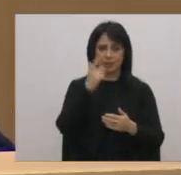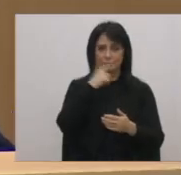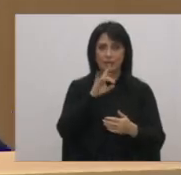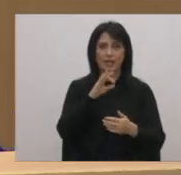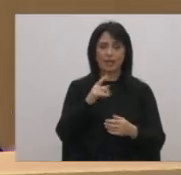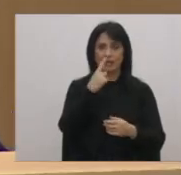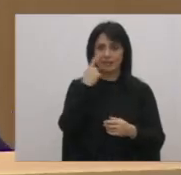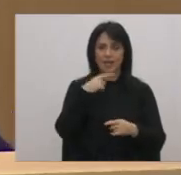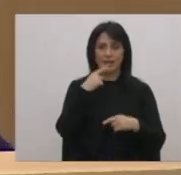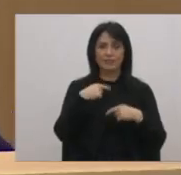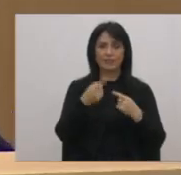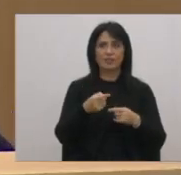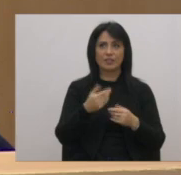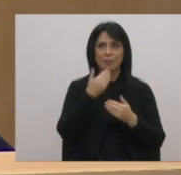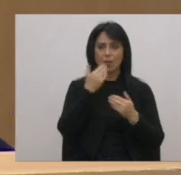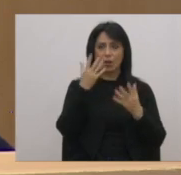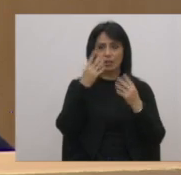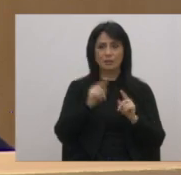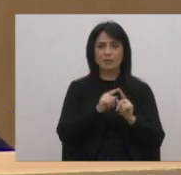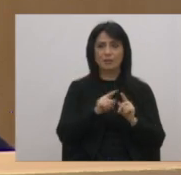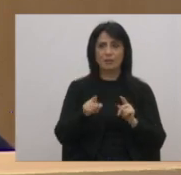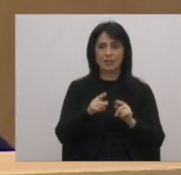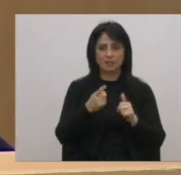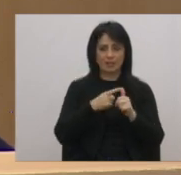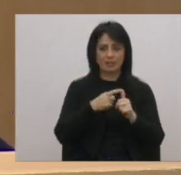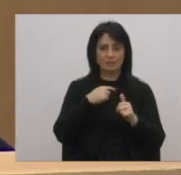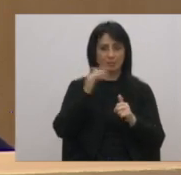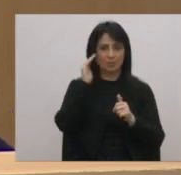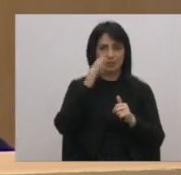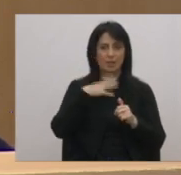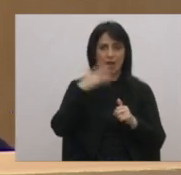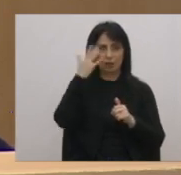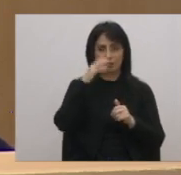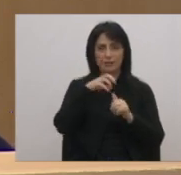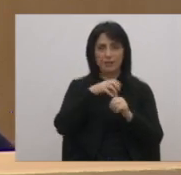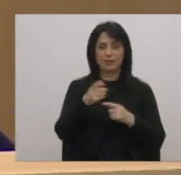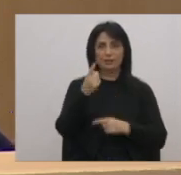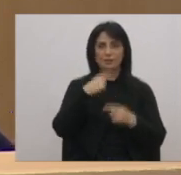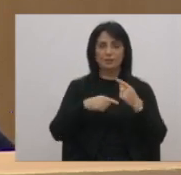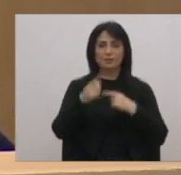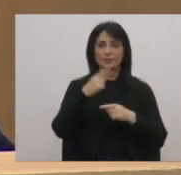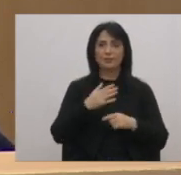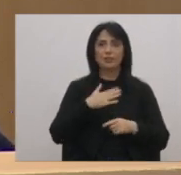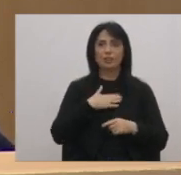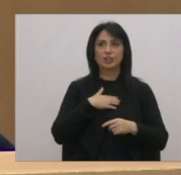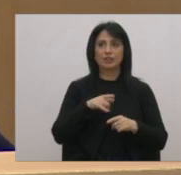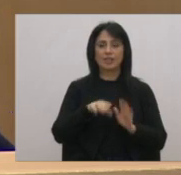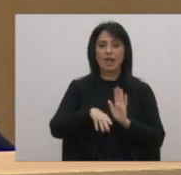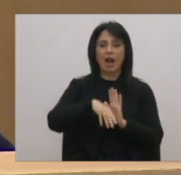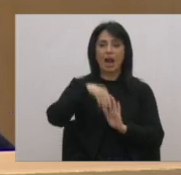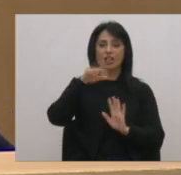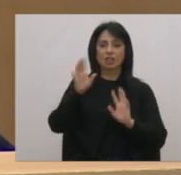წერან ბრძანეთ და ეს ბოლო დღეების განმავლობაში ეს რიტორიკა ჩვენ მოვისმინეთ ქართული ოცნების ლიდერებისგან, რომ ჩვენ